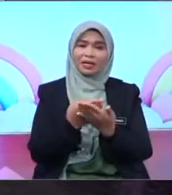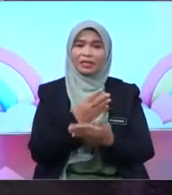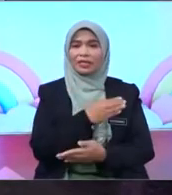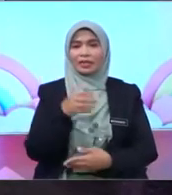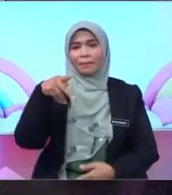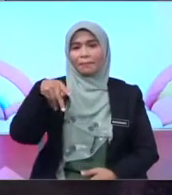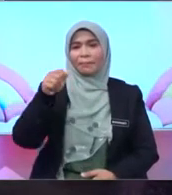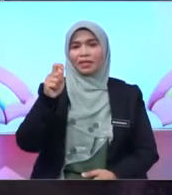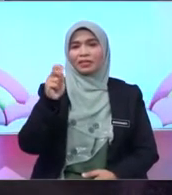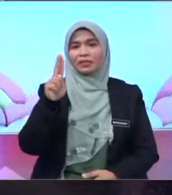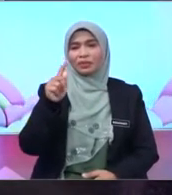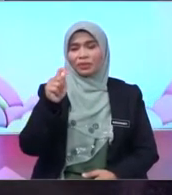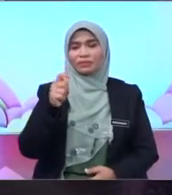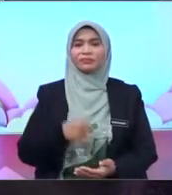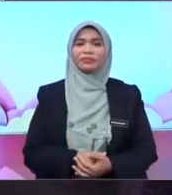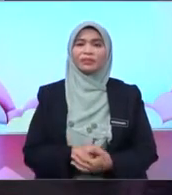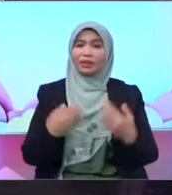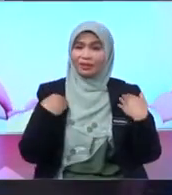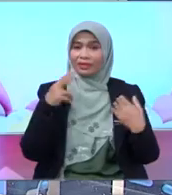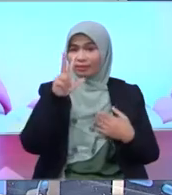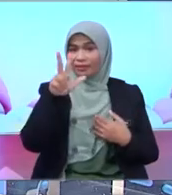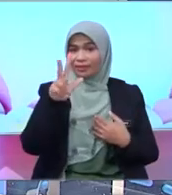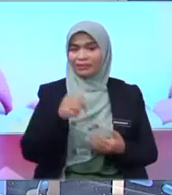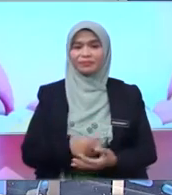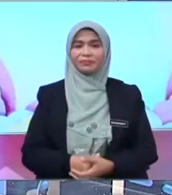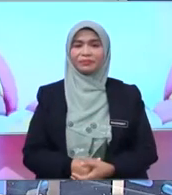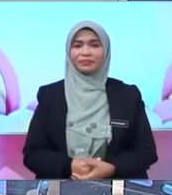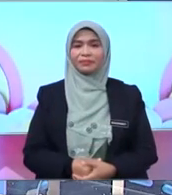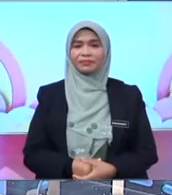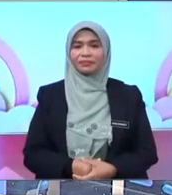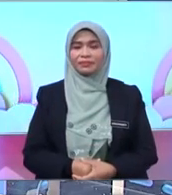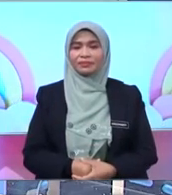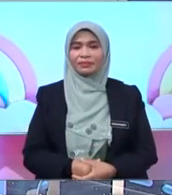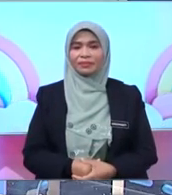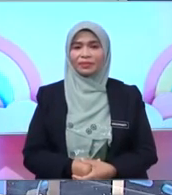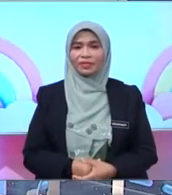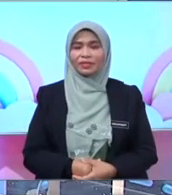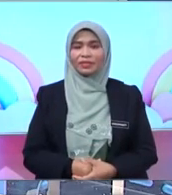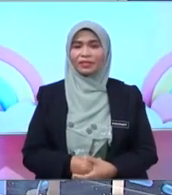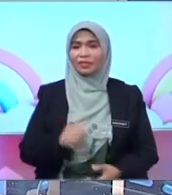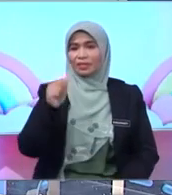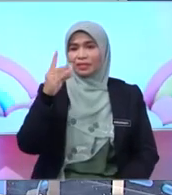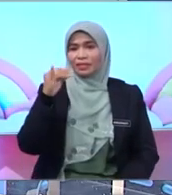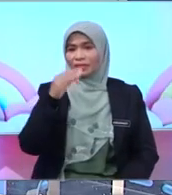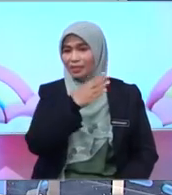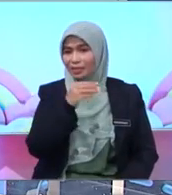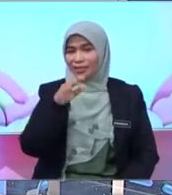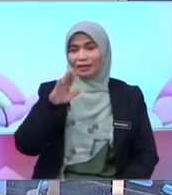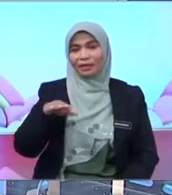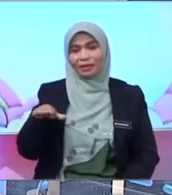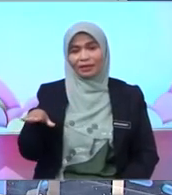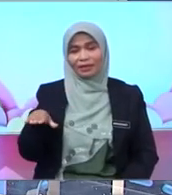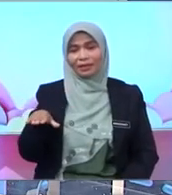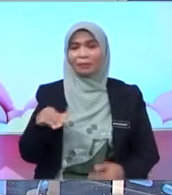baterainya ke-33 laku Baiklah tengok sama-sama gue Adi dan adik-adiknya bermain bola